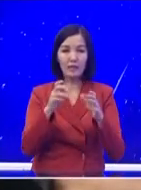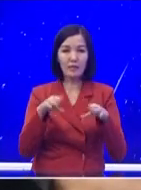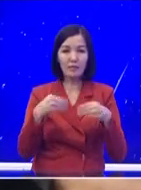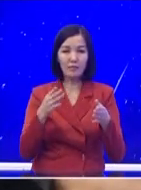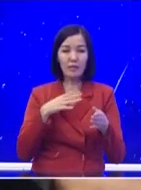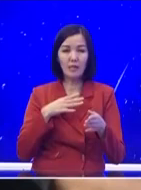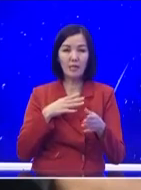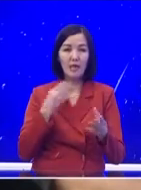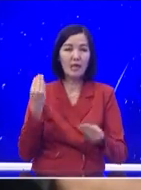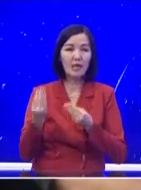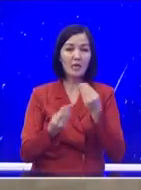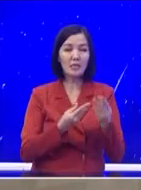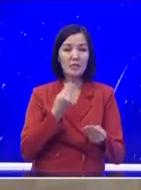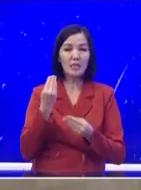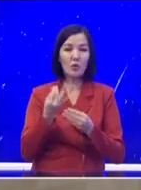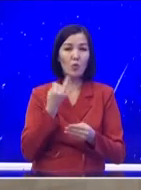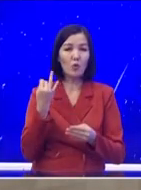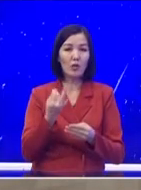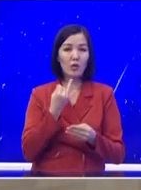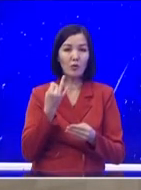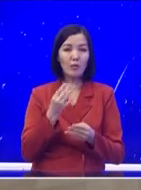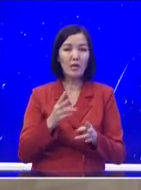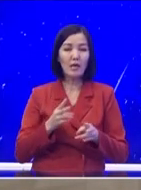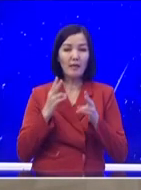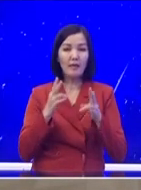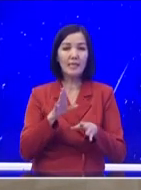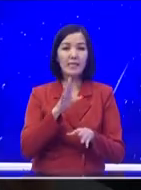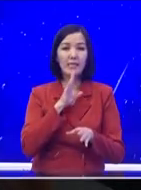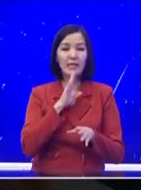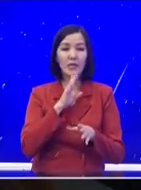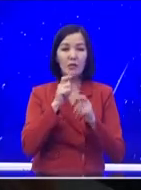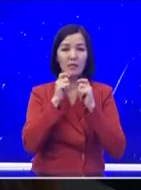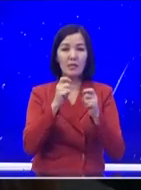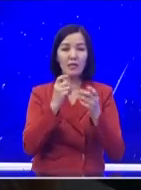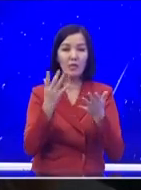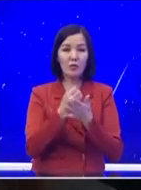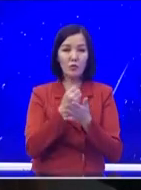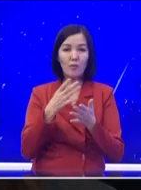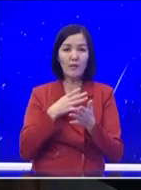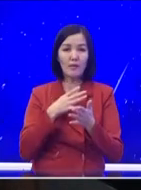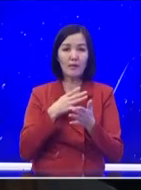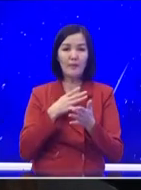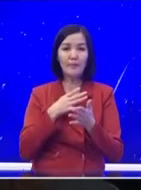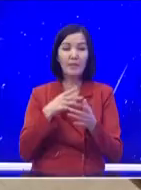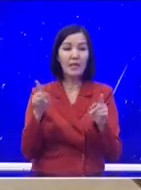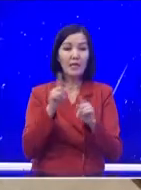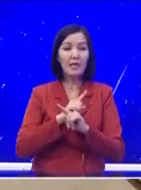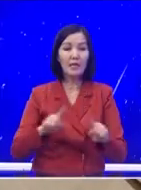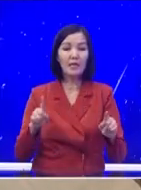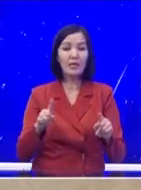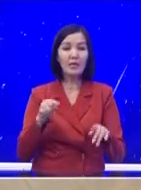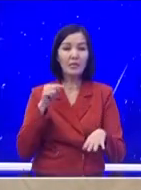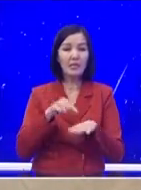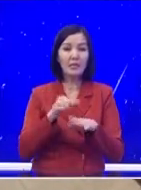көңілдерін көтерді. Сондай-ақ қызық ойындар ұйымдастырып, нәзік жандылар түрлі сыйлықтар ұтып алды. Жүздері бал-болы жанып, ерекше